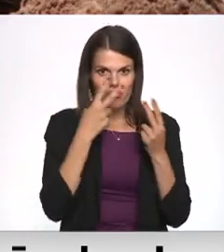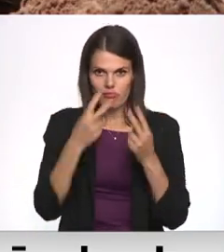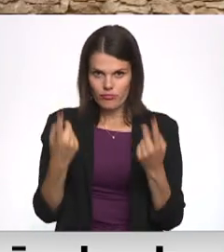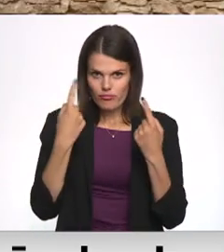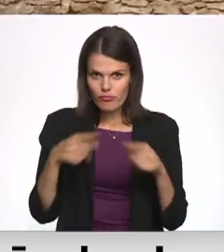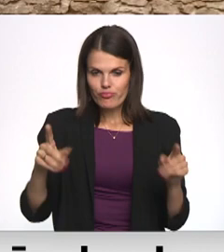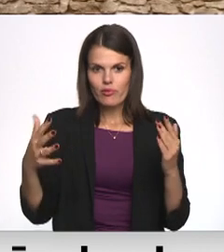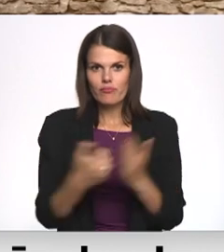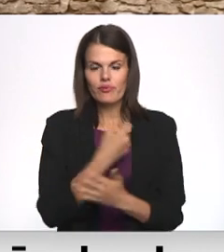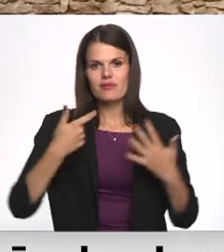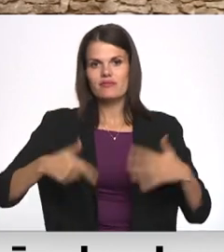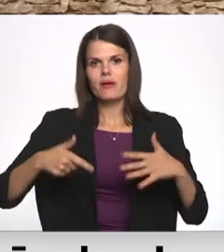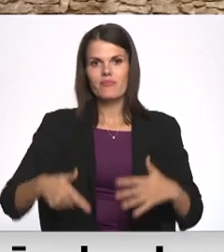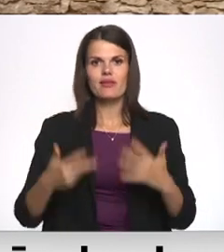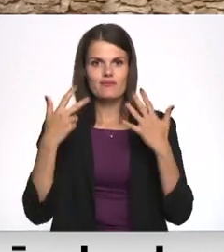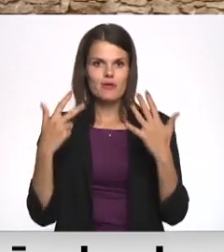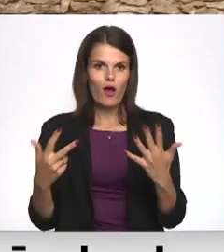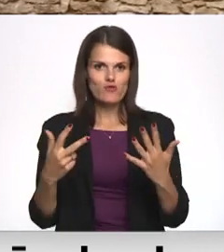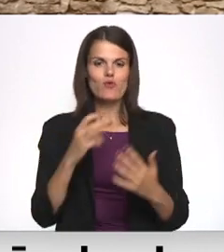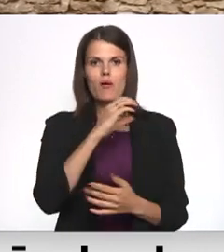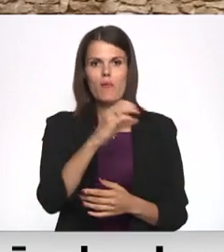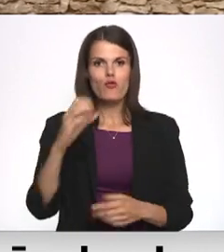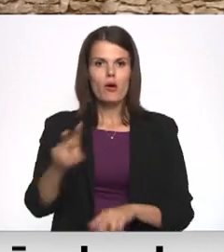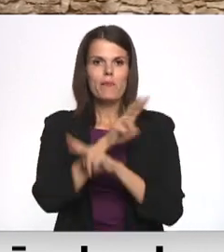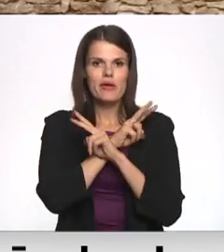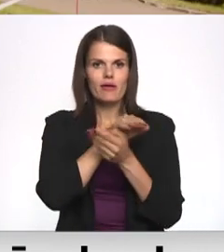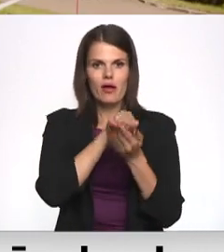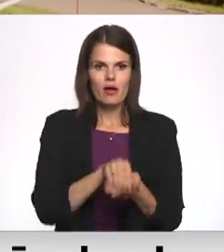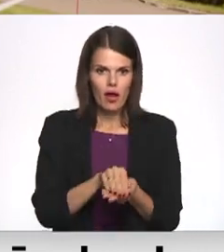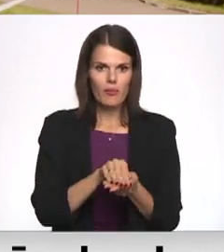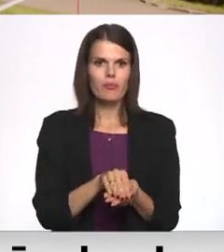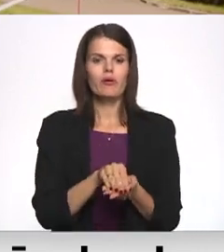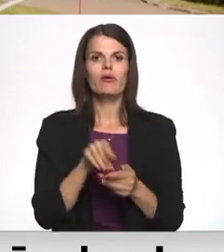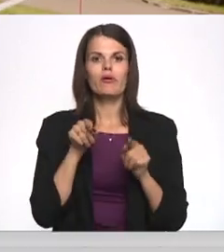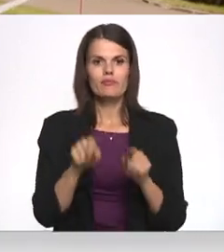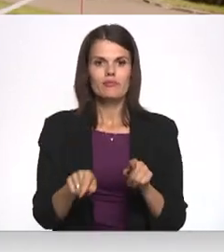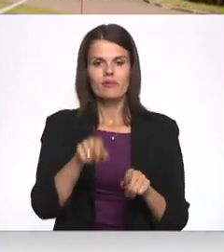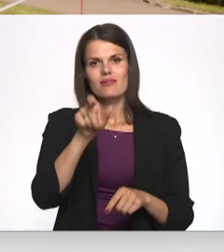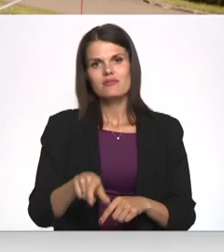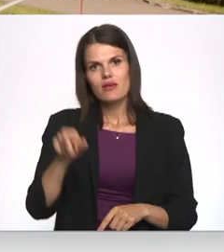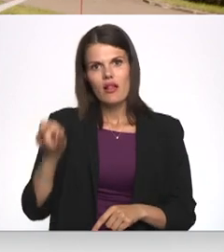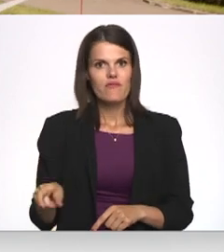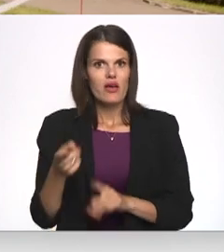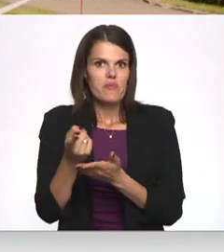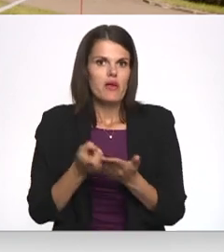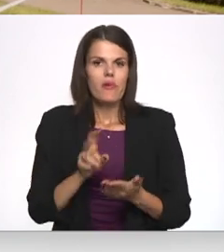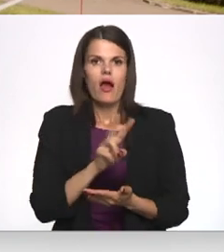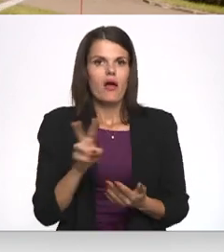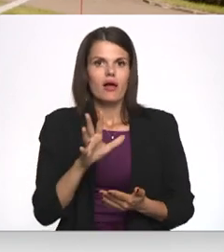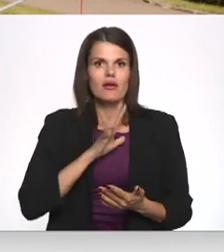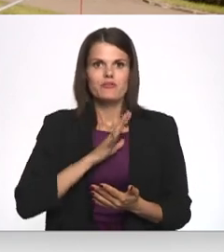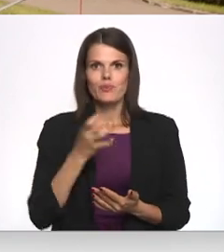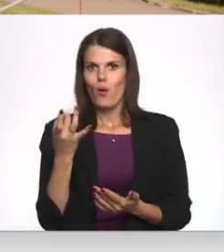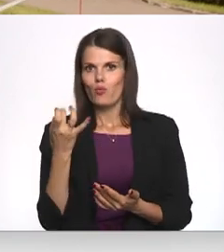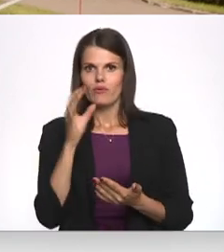Te atrastas 78 padomju karavīru mirstīgās atliekas. Tas ir jāprast tiem cilvēkiem, kas veica šos uzvārdu